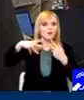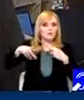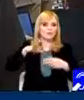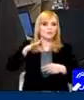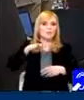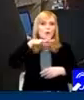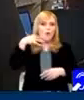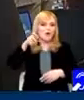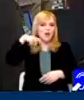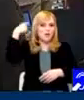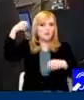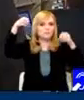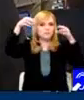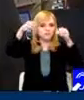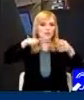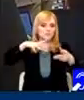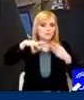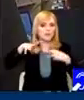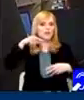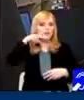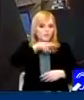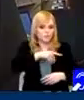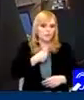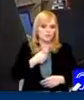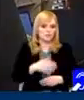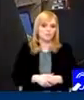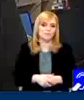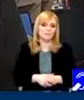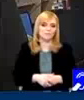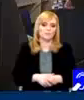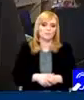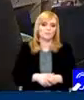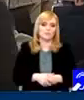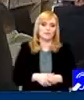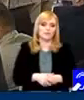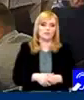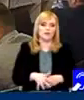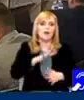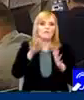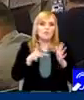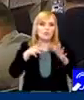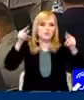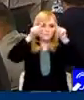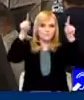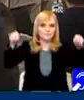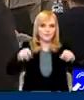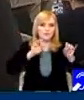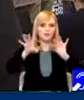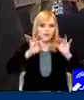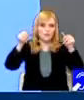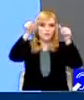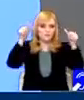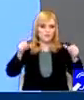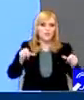LED, instalarea unui hectar de panouri fotovoltaice care va aduce